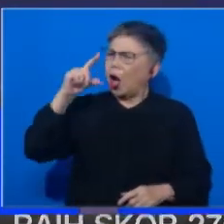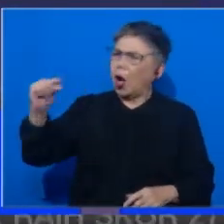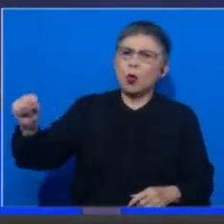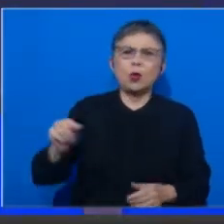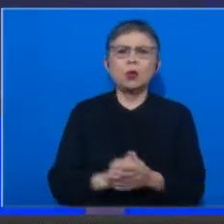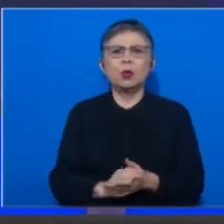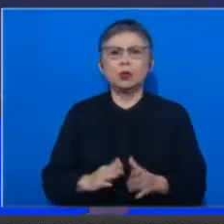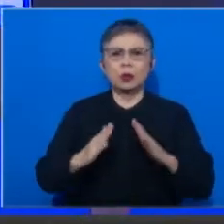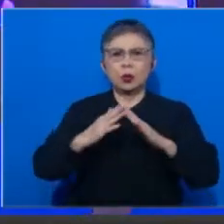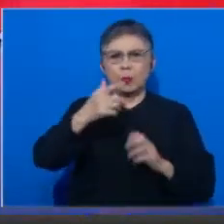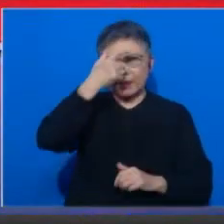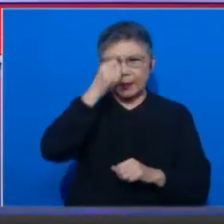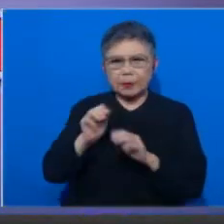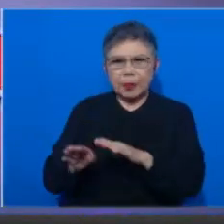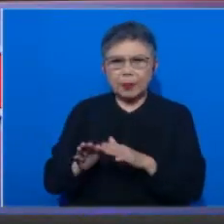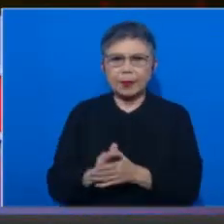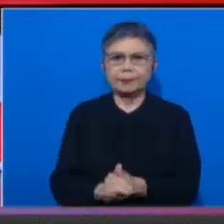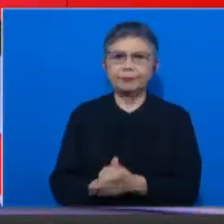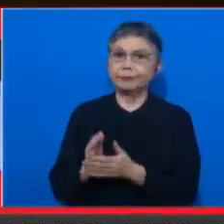Elpa Putih.